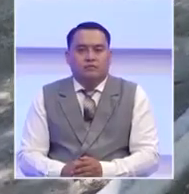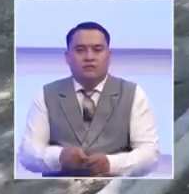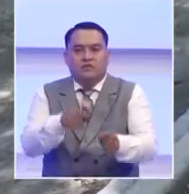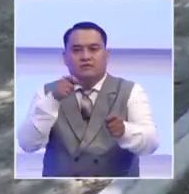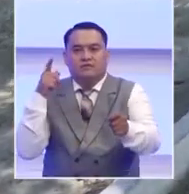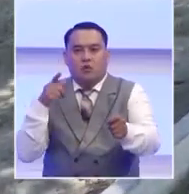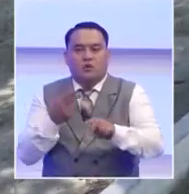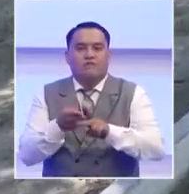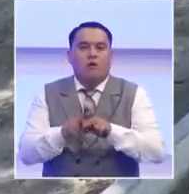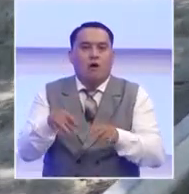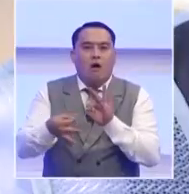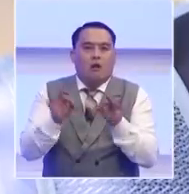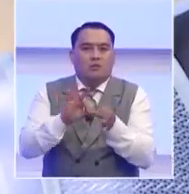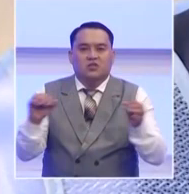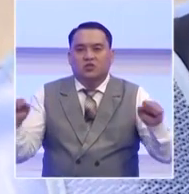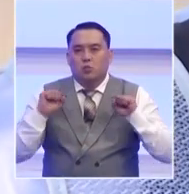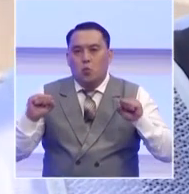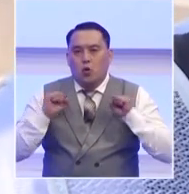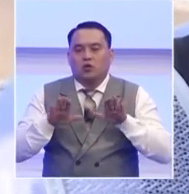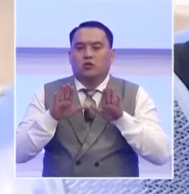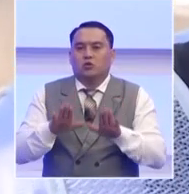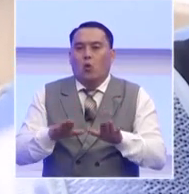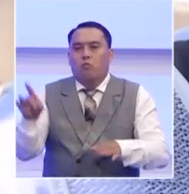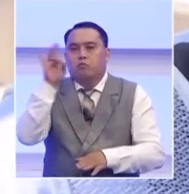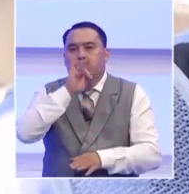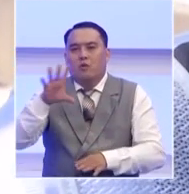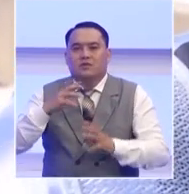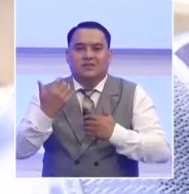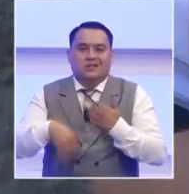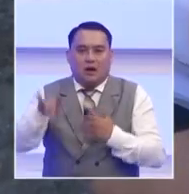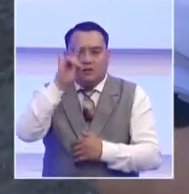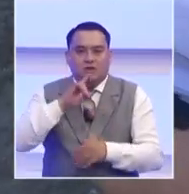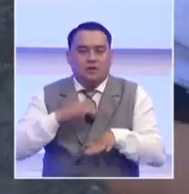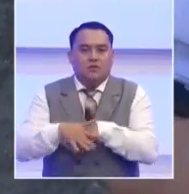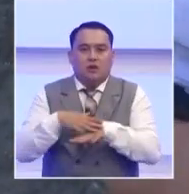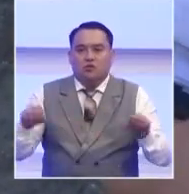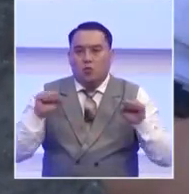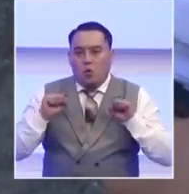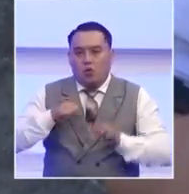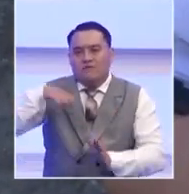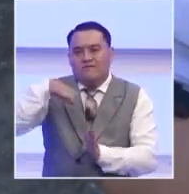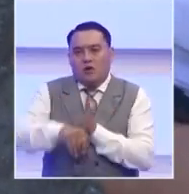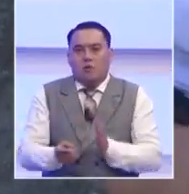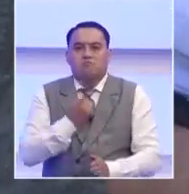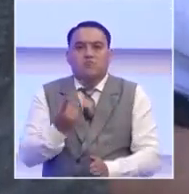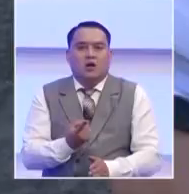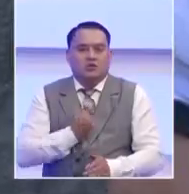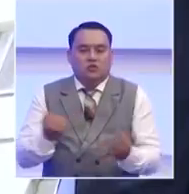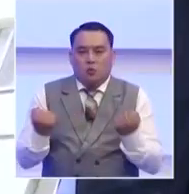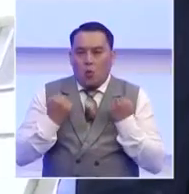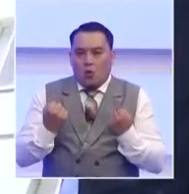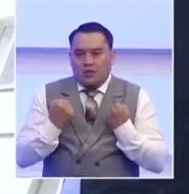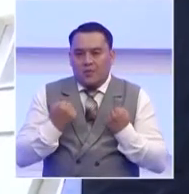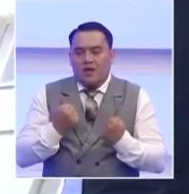Стрельба из лука – олимпийский вид спорта, только обретающий свою популярность в Казахстане. Существенный вклад в его рост вносят мастера спорта международного